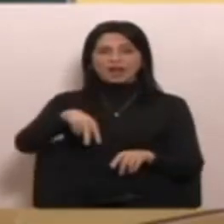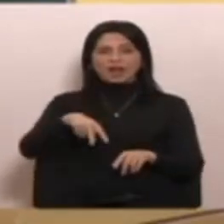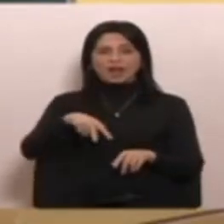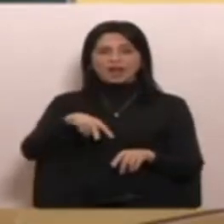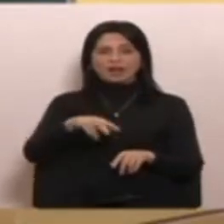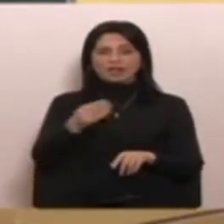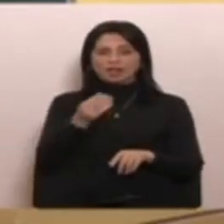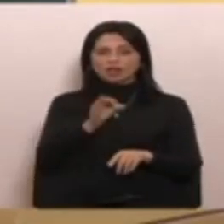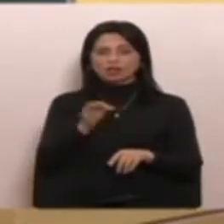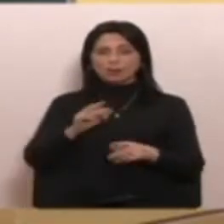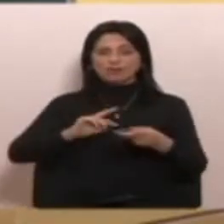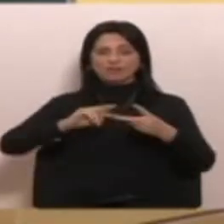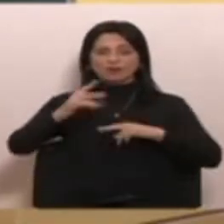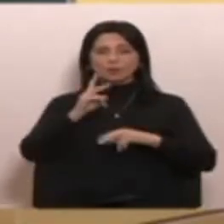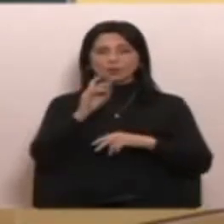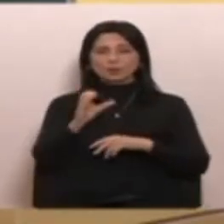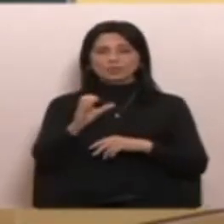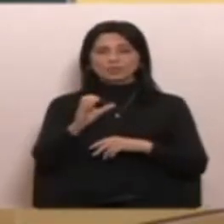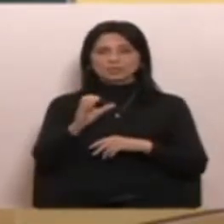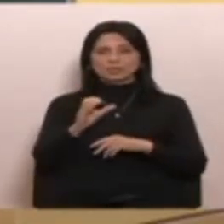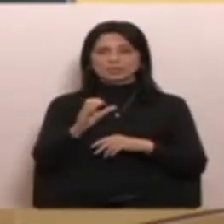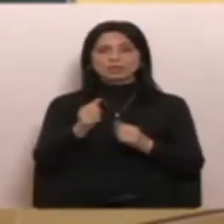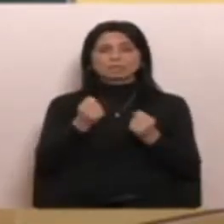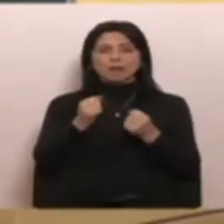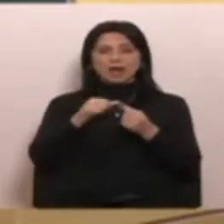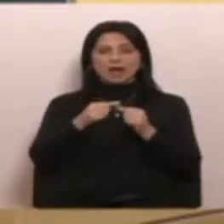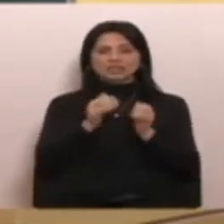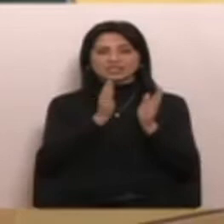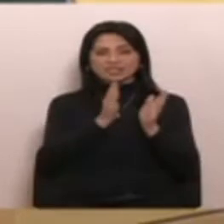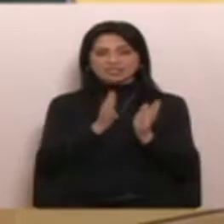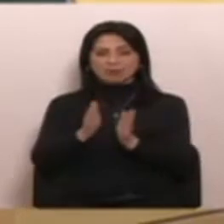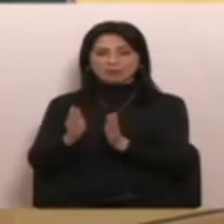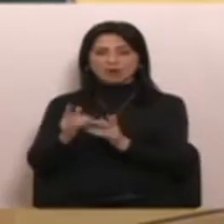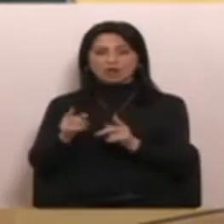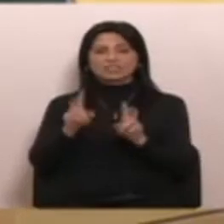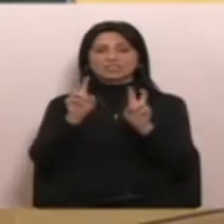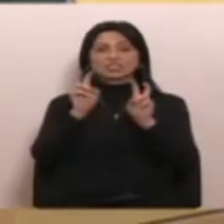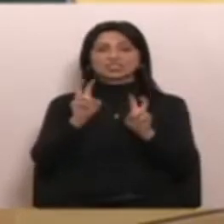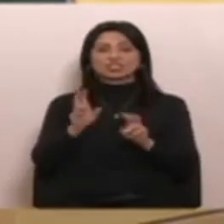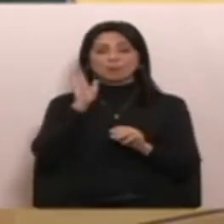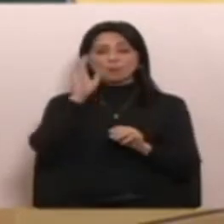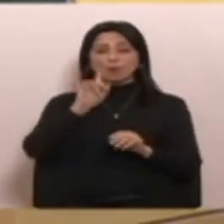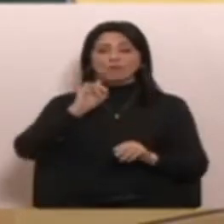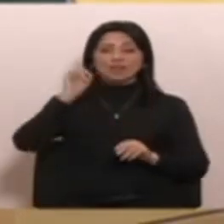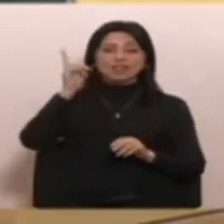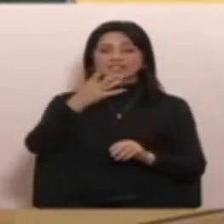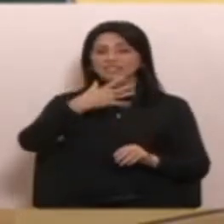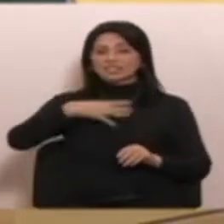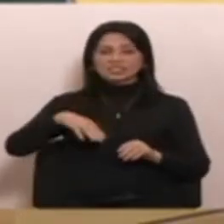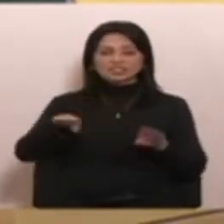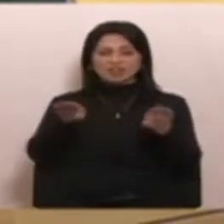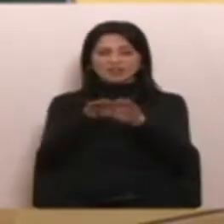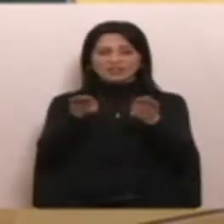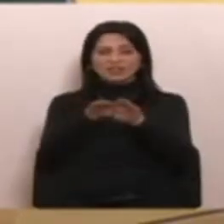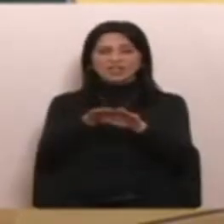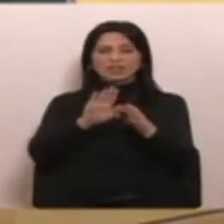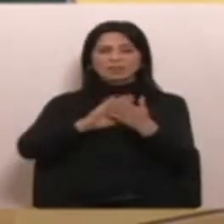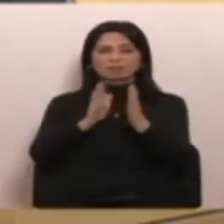ნომინალური გაცვლითი კურსი ყარდება, სტაბილურდება და ეს იმას ნიშნავს, რომ მომავალ წელს ყველა თანაბარ პირობის